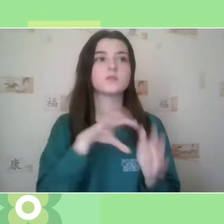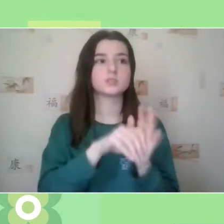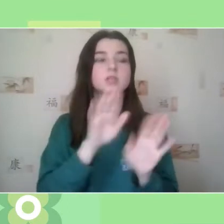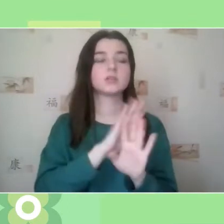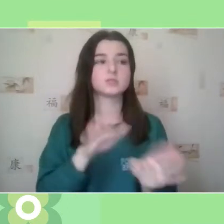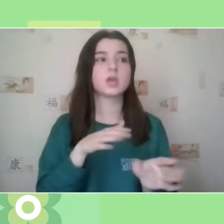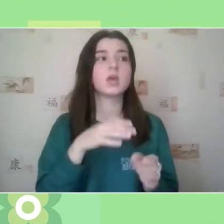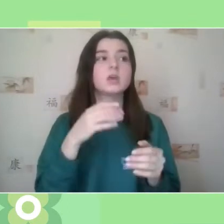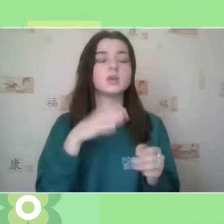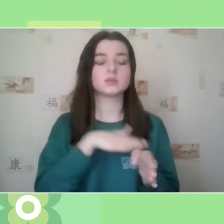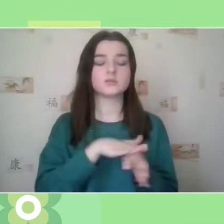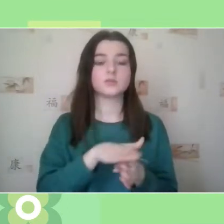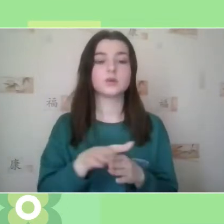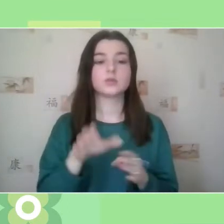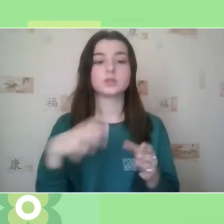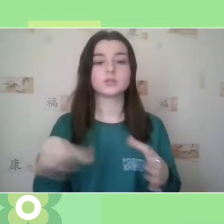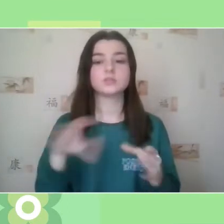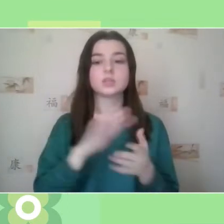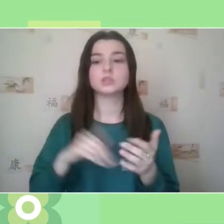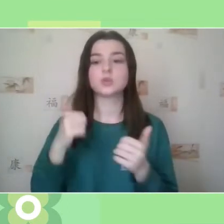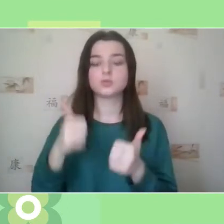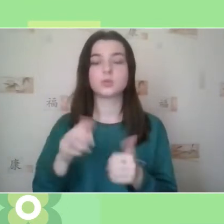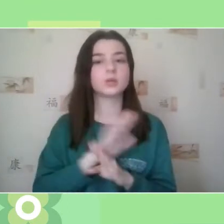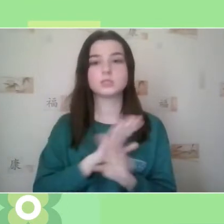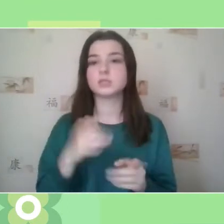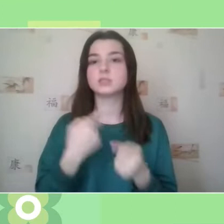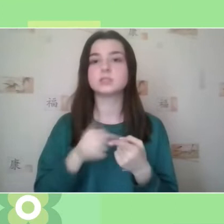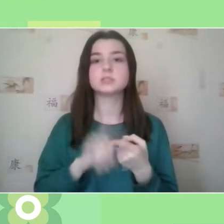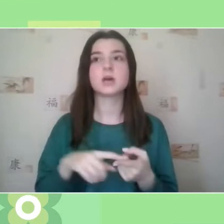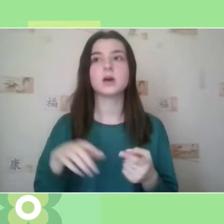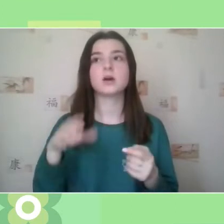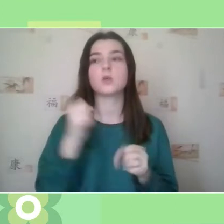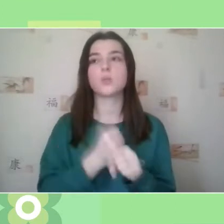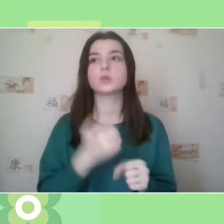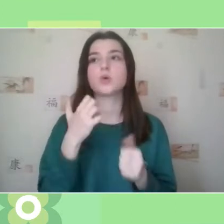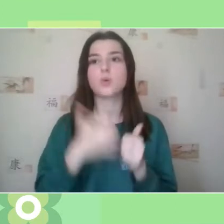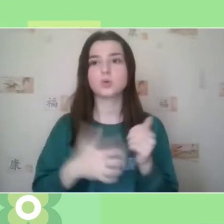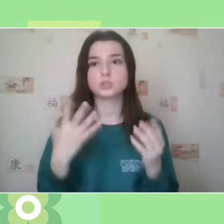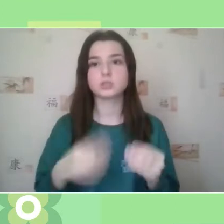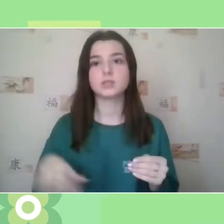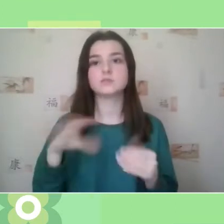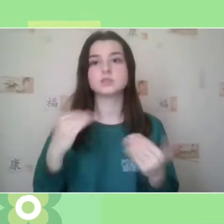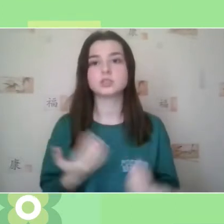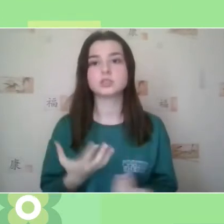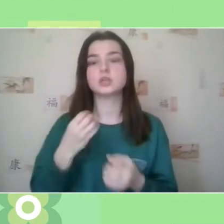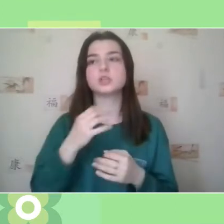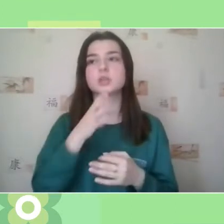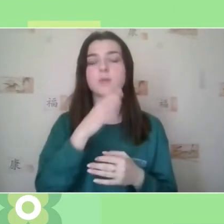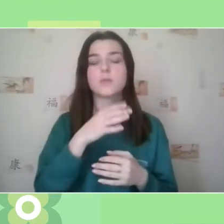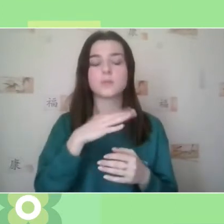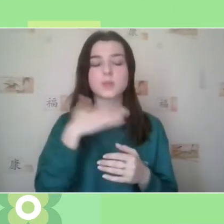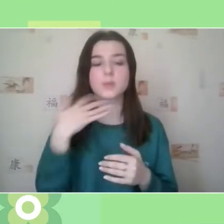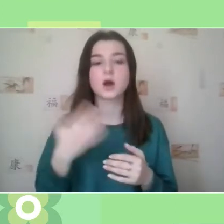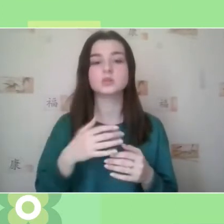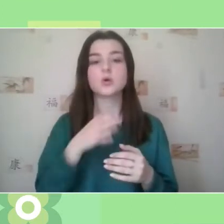дуже вас хочу розчарувати. Громадський активізм – це робота кожен день, на все життя. І я думаю, що ще на багато поколінь вперед